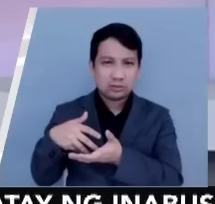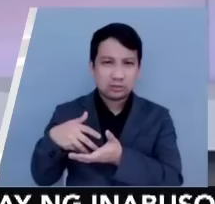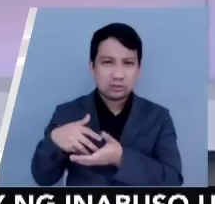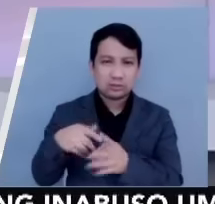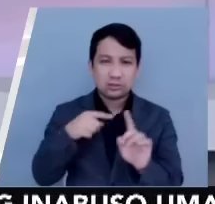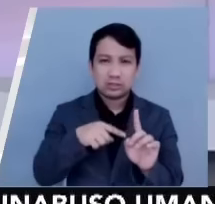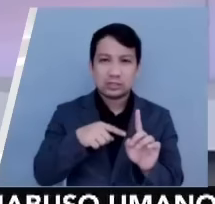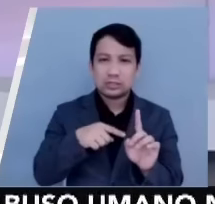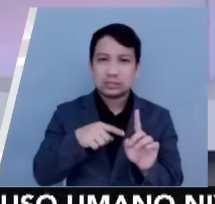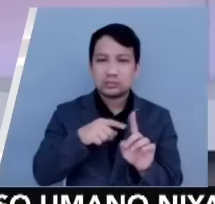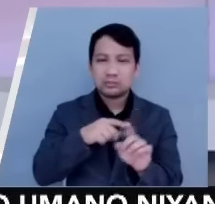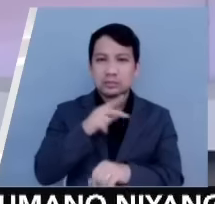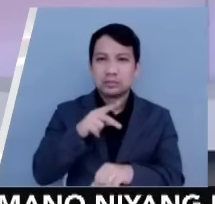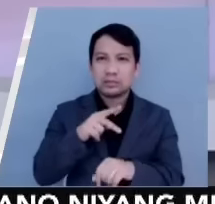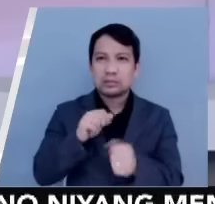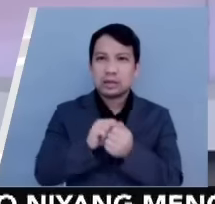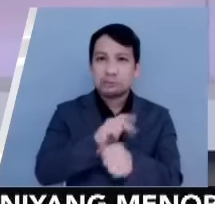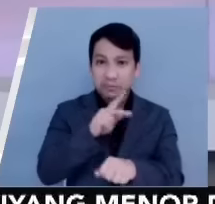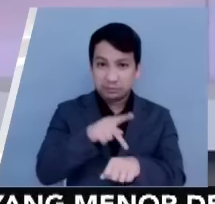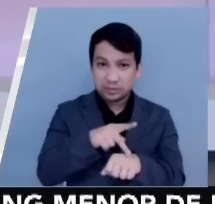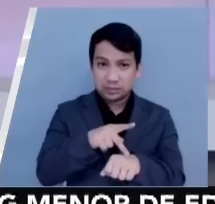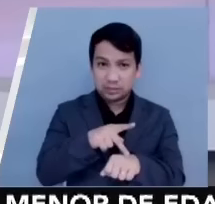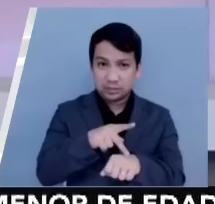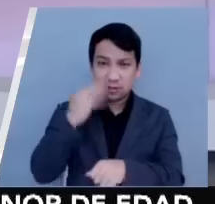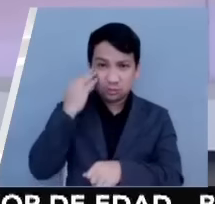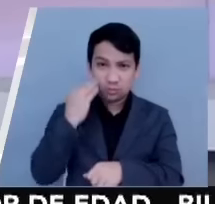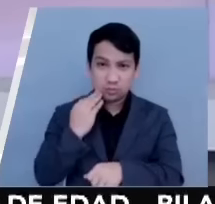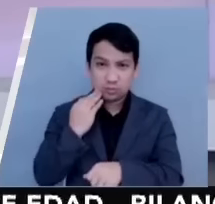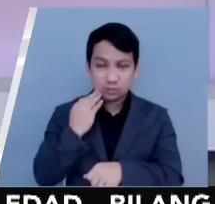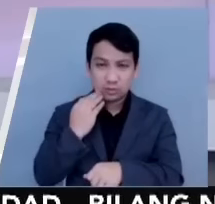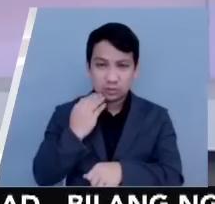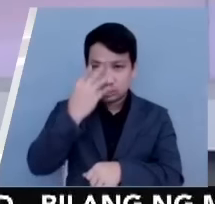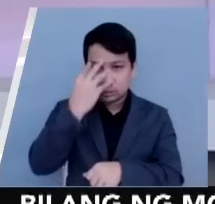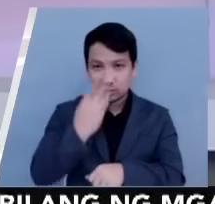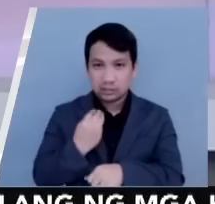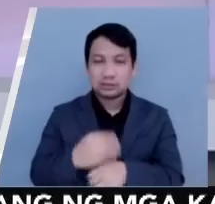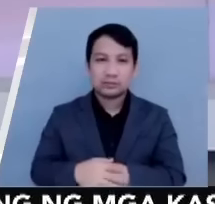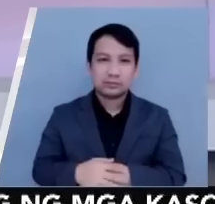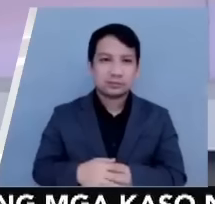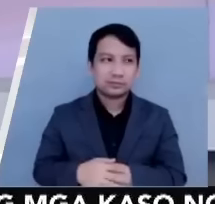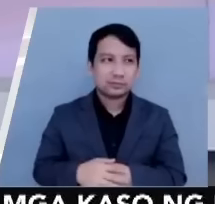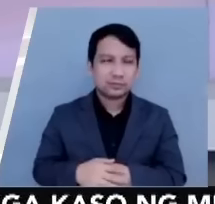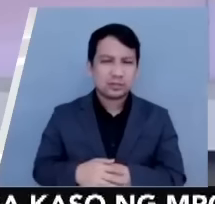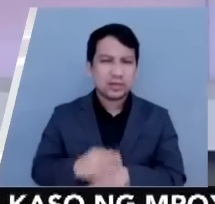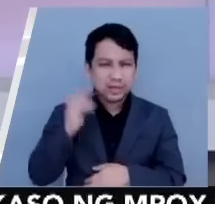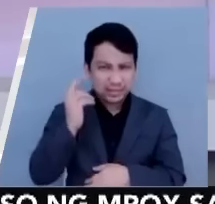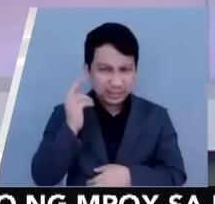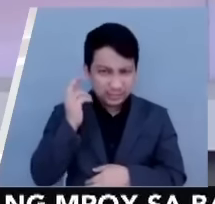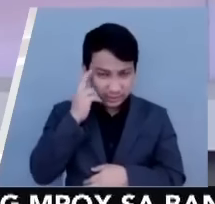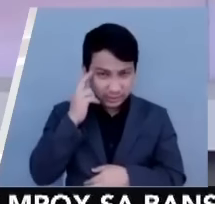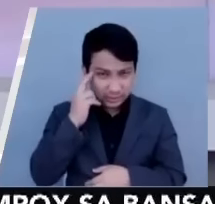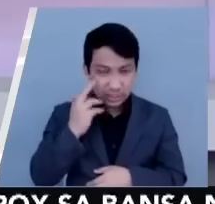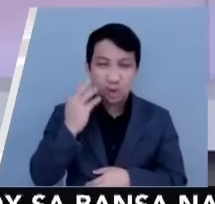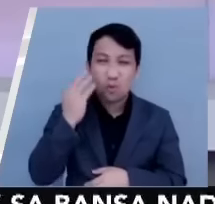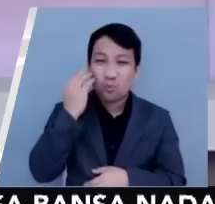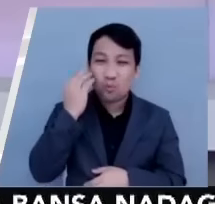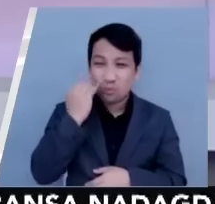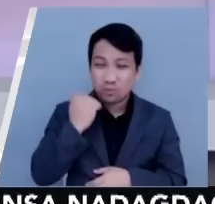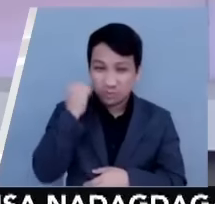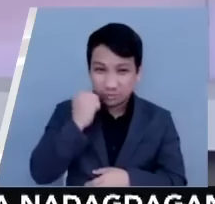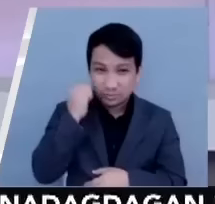Pilipinas sa mga bansang kulang sa tulog. Ang isa sa mga dahilan niyan, araw-araw na